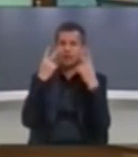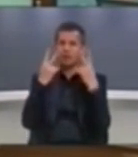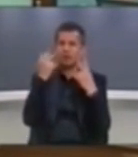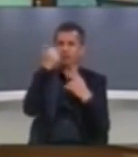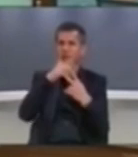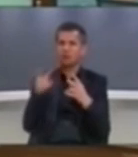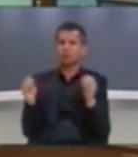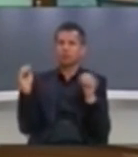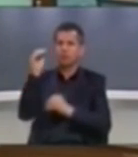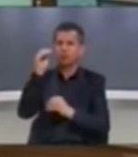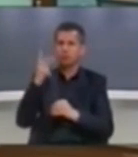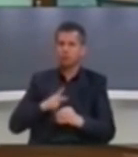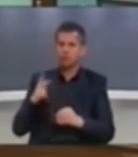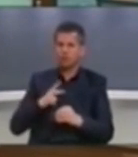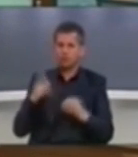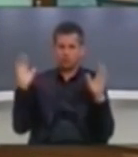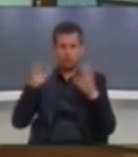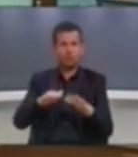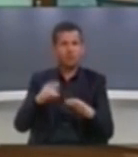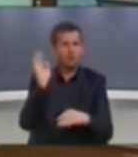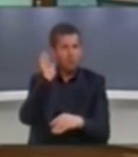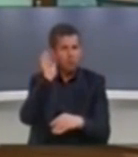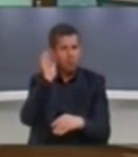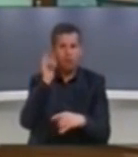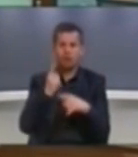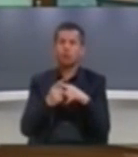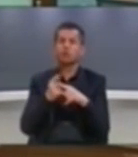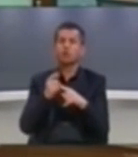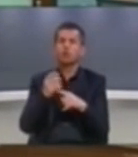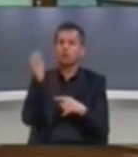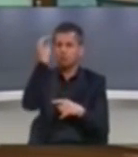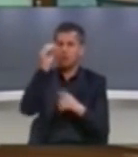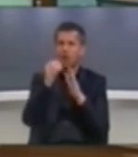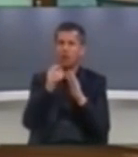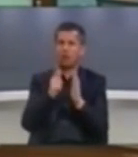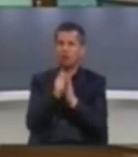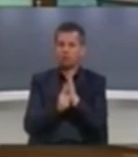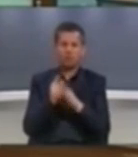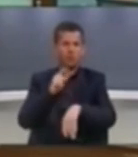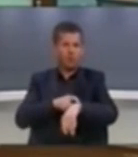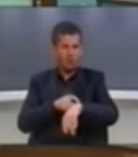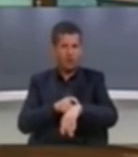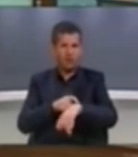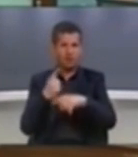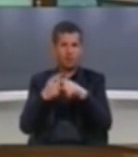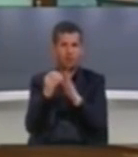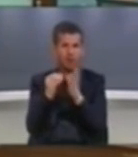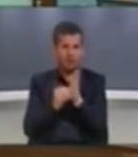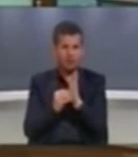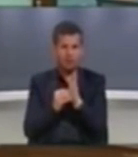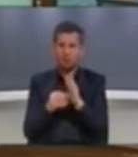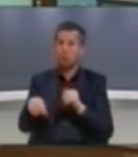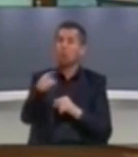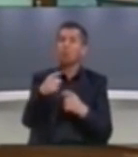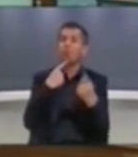që sa më shumë qytetarë të dëgjojnë për të, ta mësojnë orën e datën dhe të flasin për kërkesat e saj. Pak çka që në fjalët e